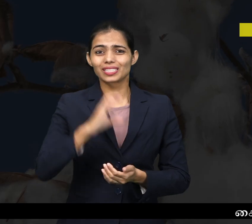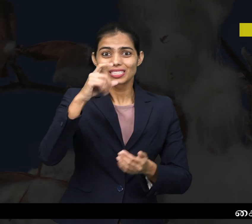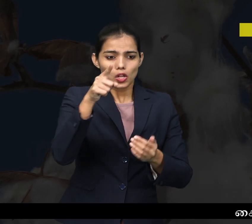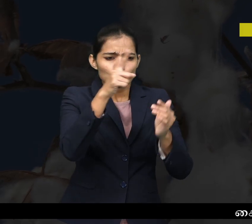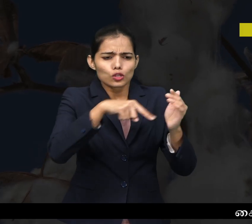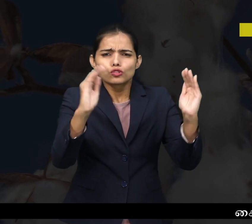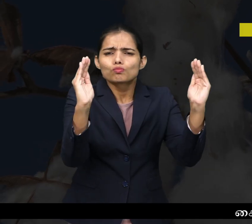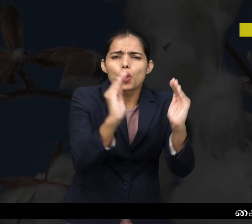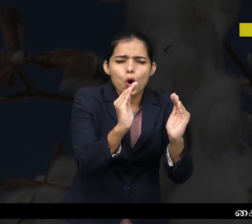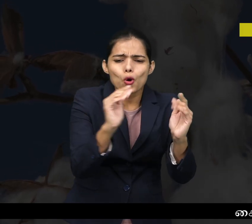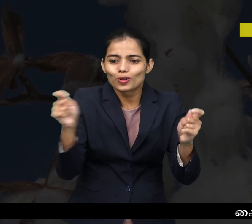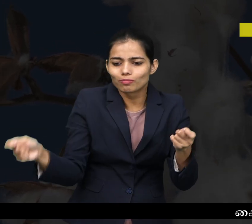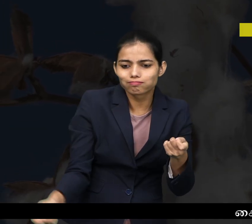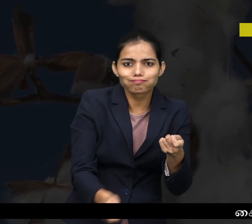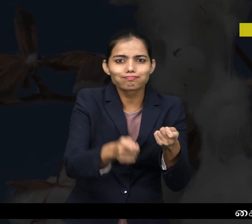கைராட்டினம்,